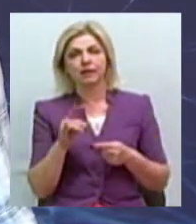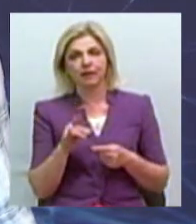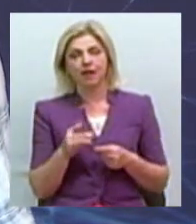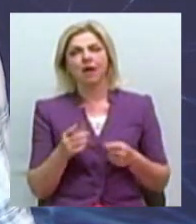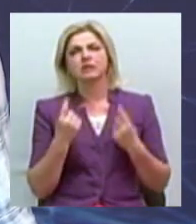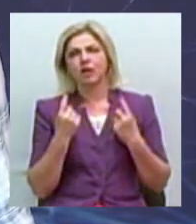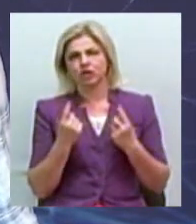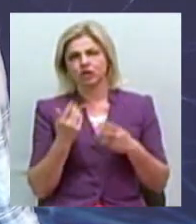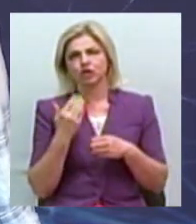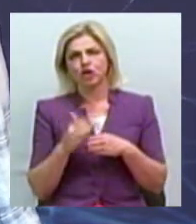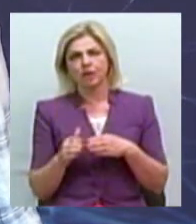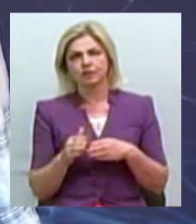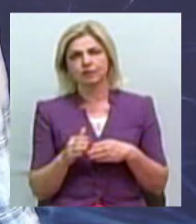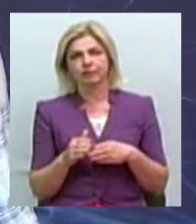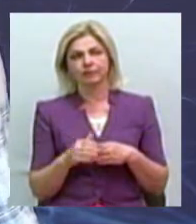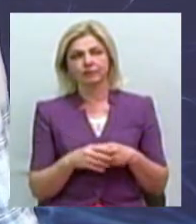значительная часть